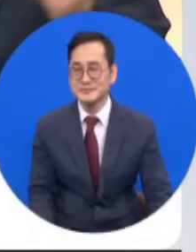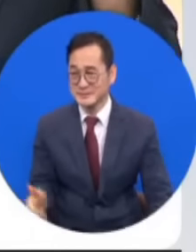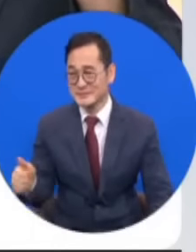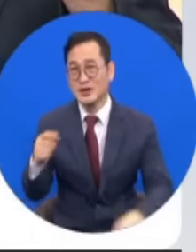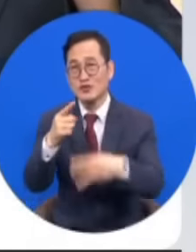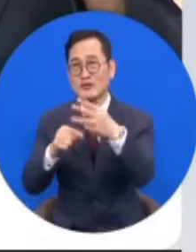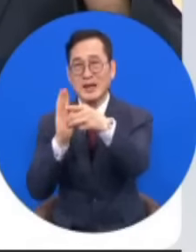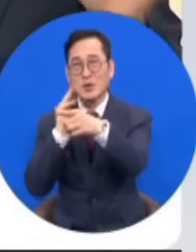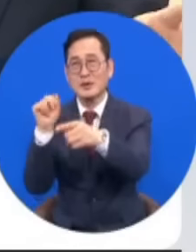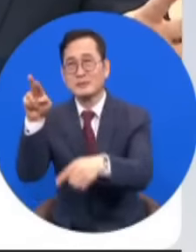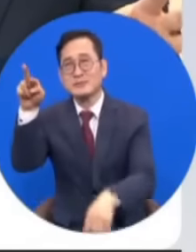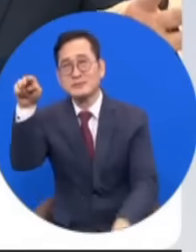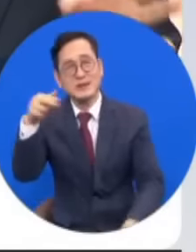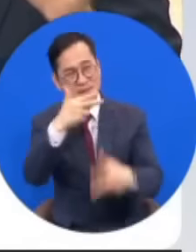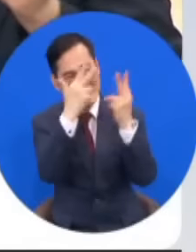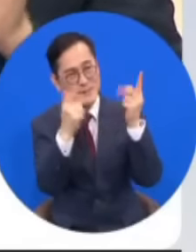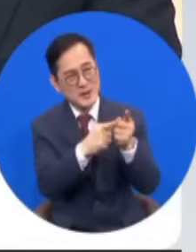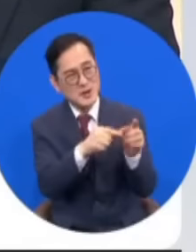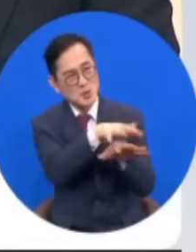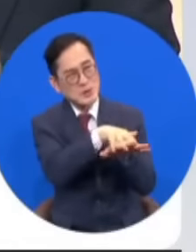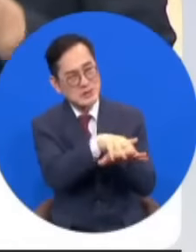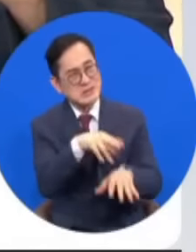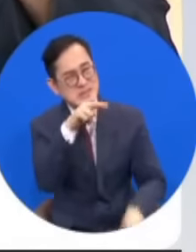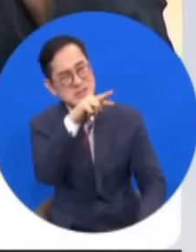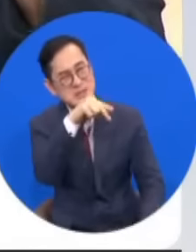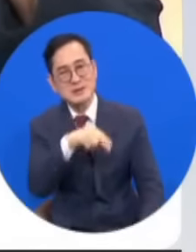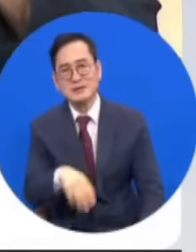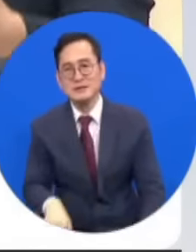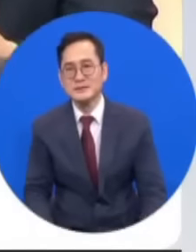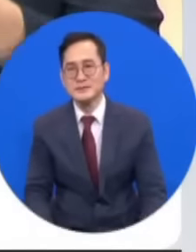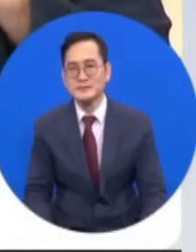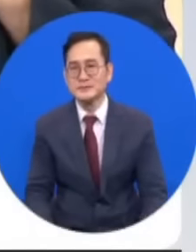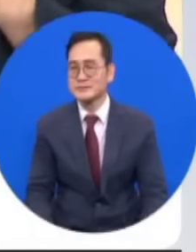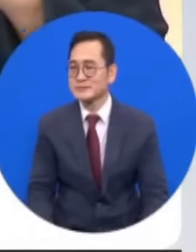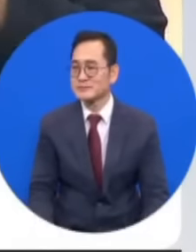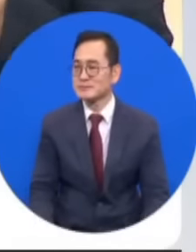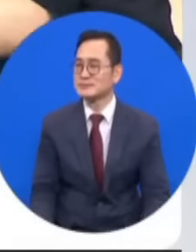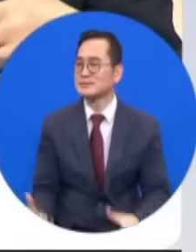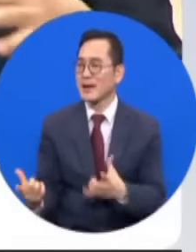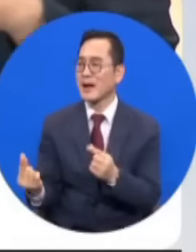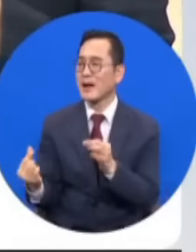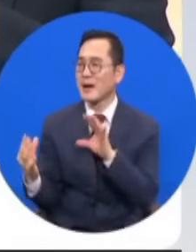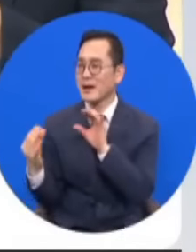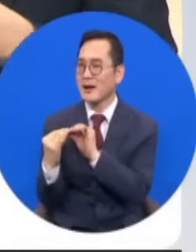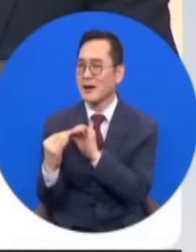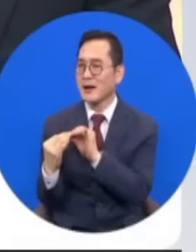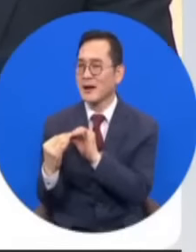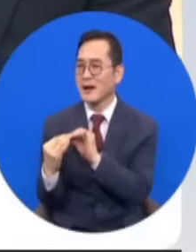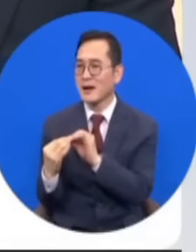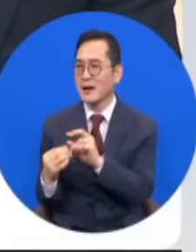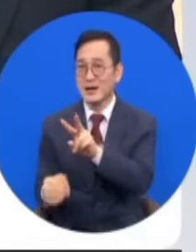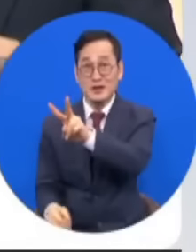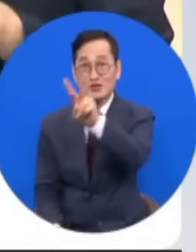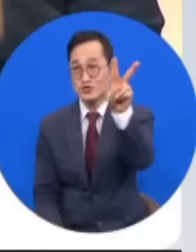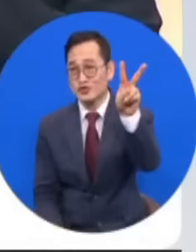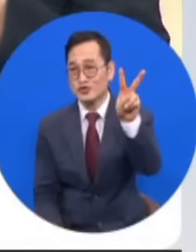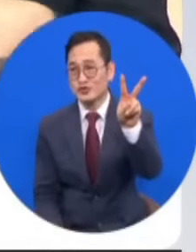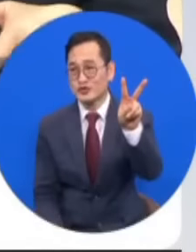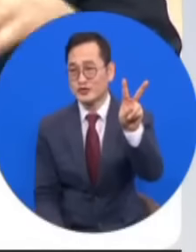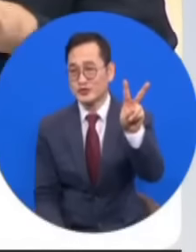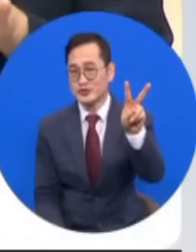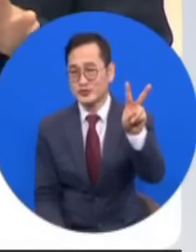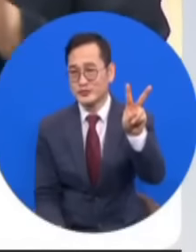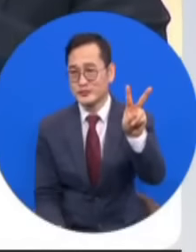국민 정서 이재명 대표 체제에 대한 비판적 국민 정서가 있어서 그 두 개가 아니면은 모든게 다 이제제 또 다 모여 있을 것 같지만